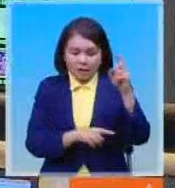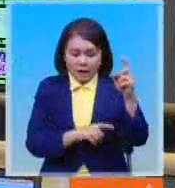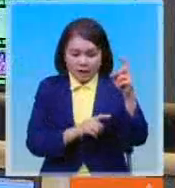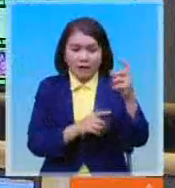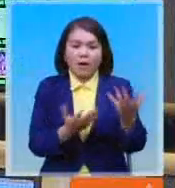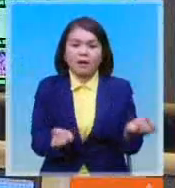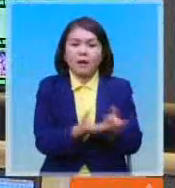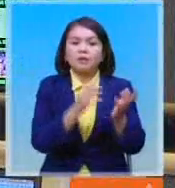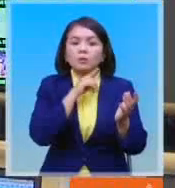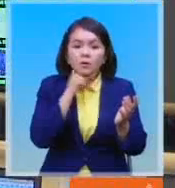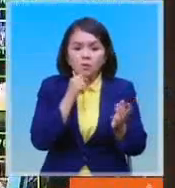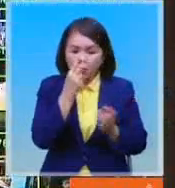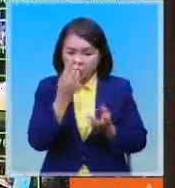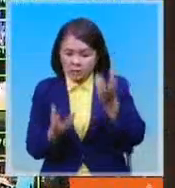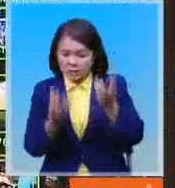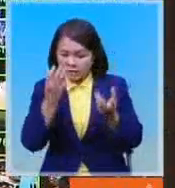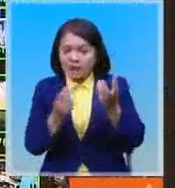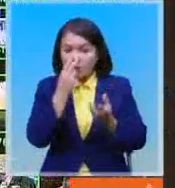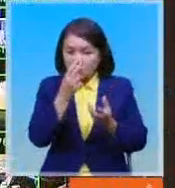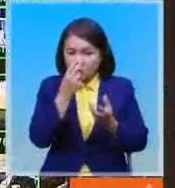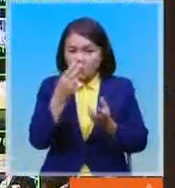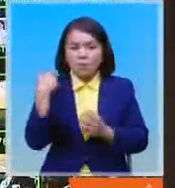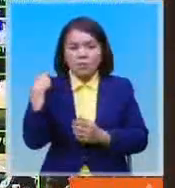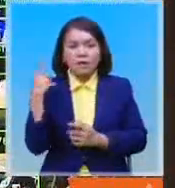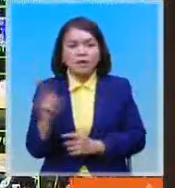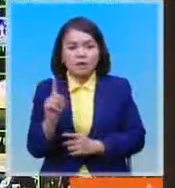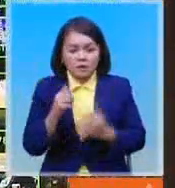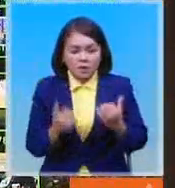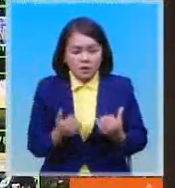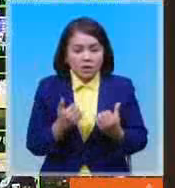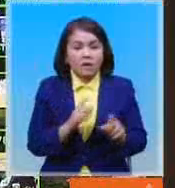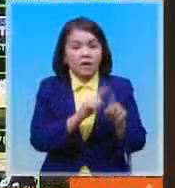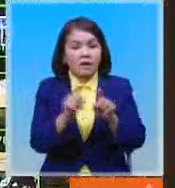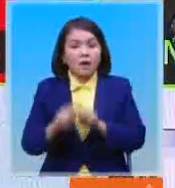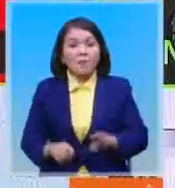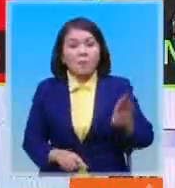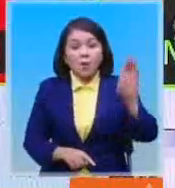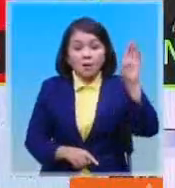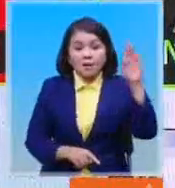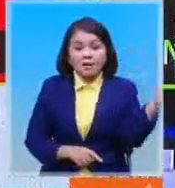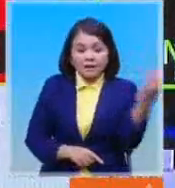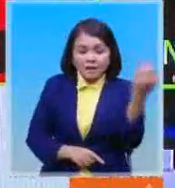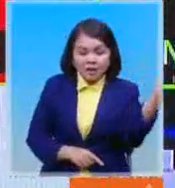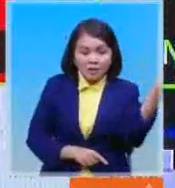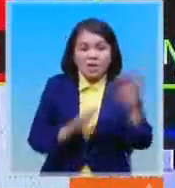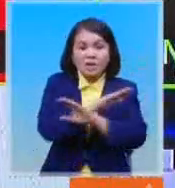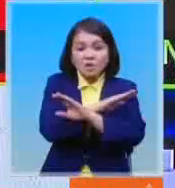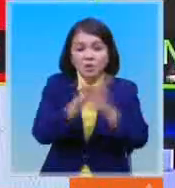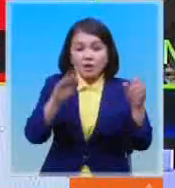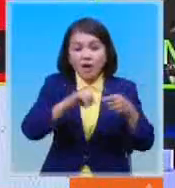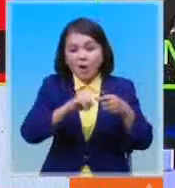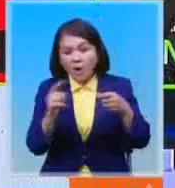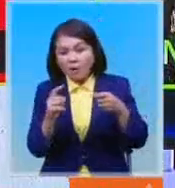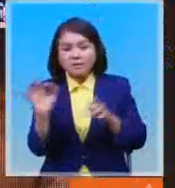นี้จึงต้องชั่งน้ำหนักให้ดีแต่ที่แน่ๆจนถึงเวลานี้ยังไม่มีผู้ประกอบการรายใดแสดงตัวว่าจะคืนใบอนุญาตระหว่